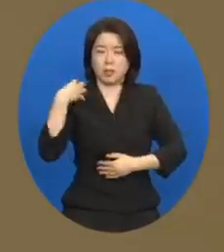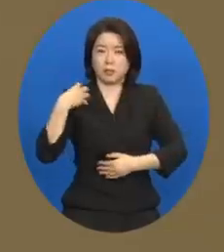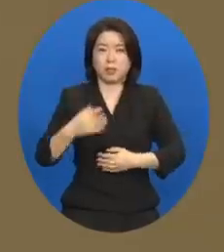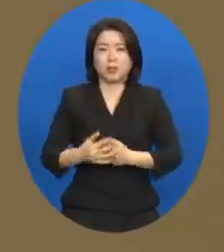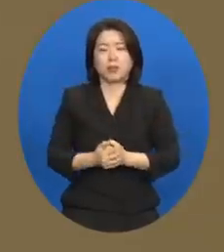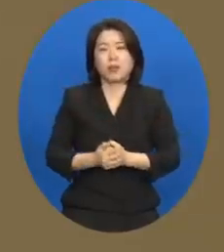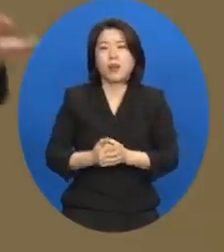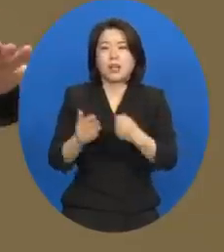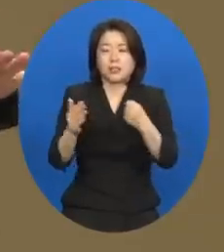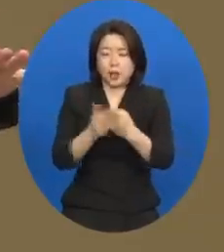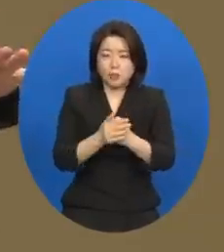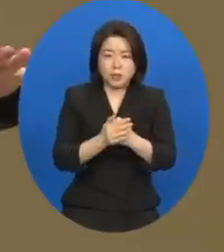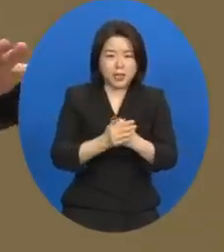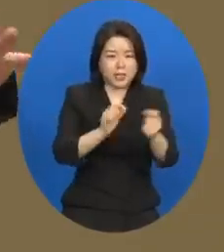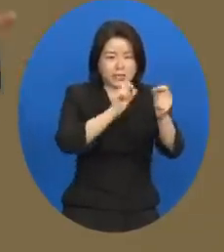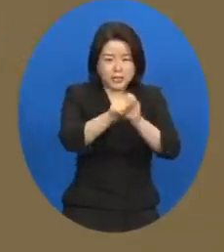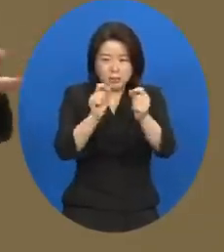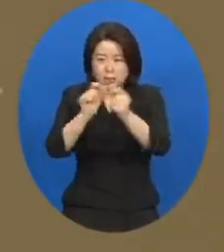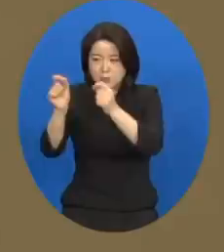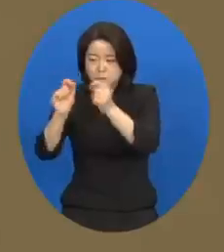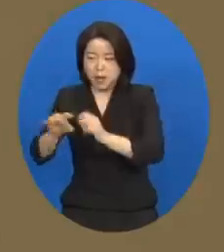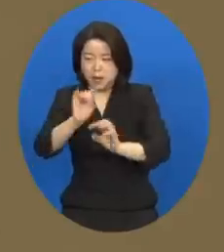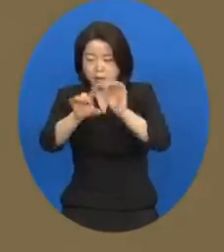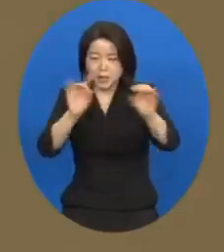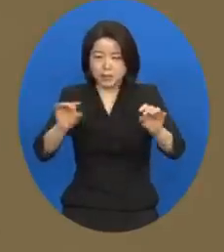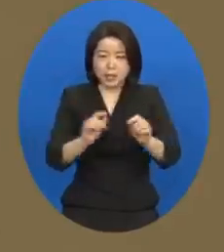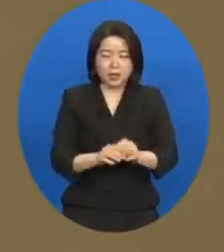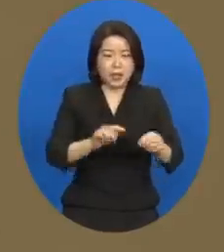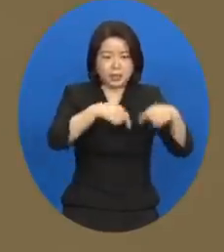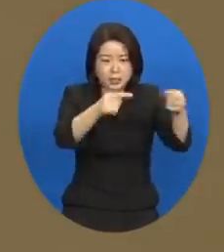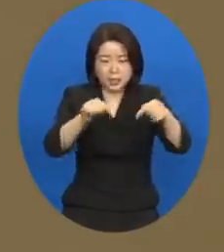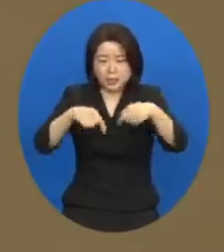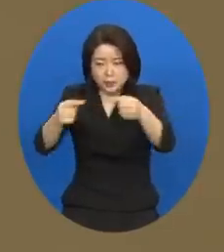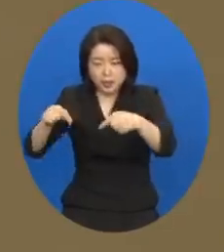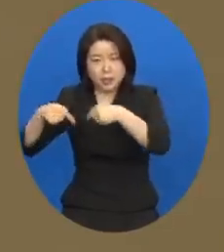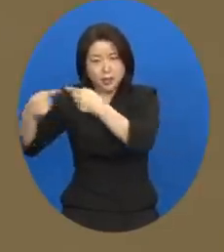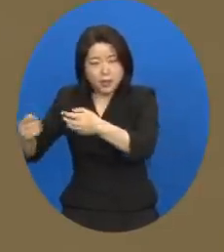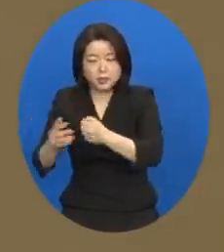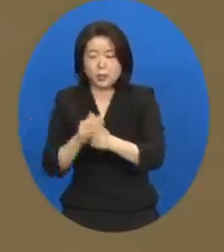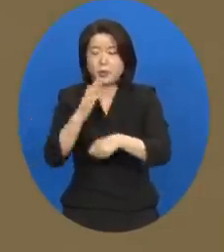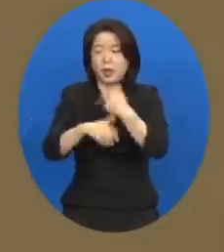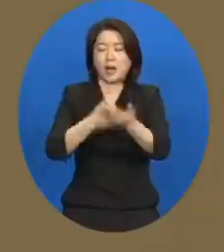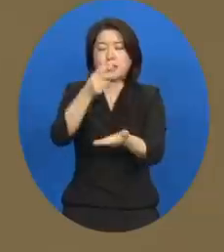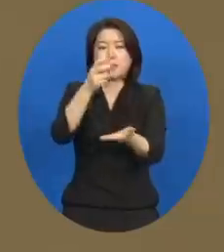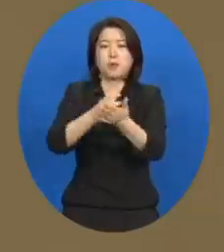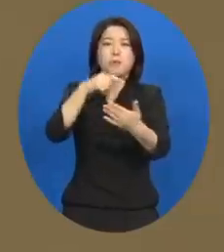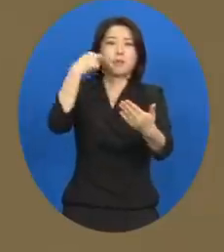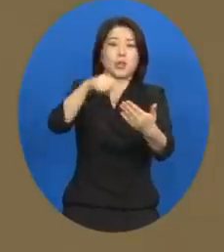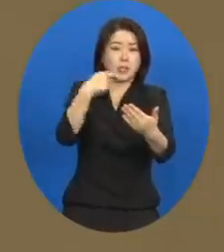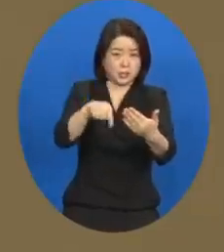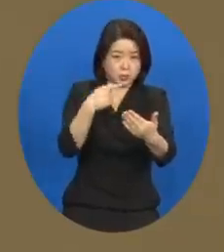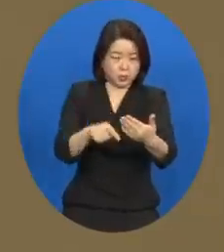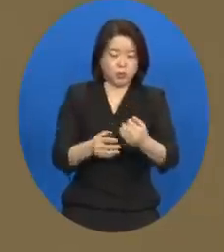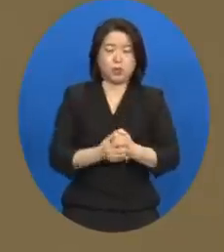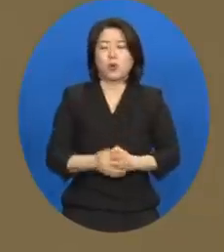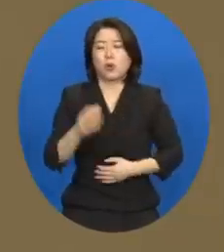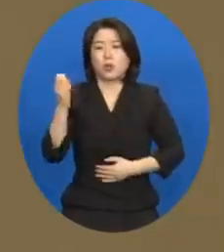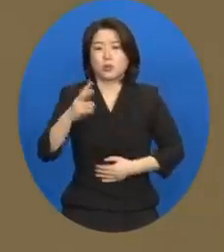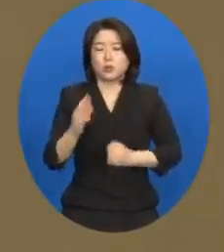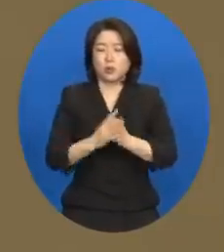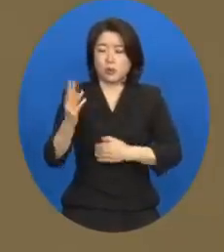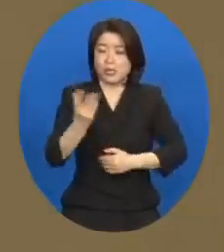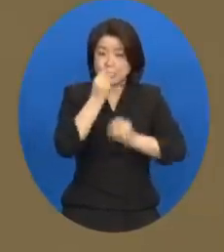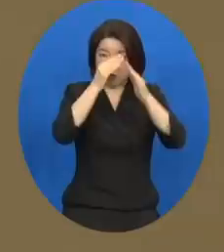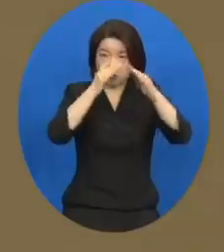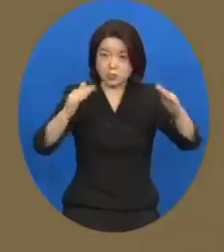각 지파 속에 들어가서 거기서 하나님의 율법을 가르치고, 그리고